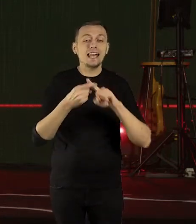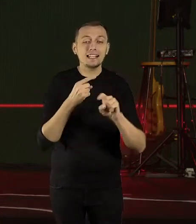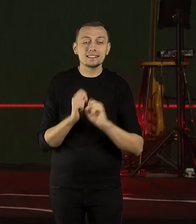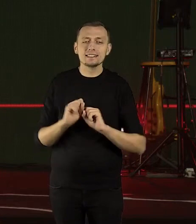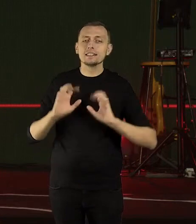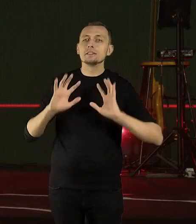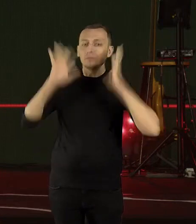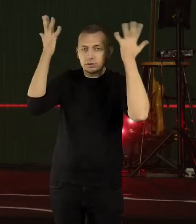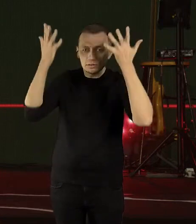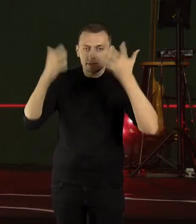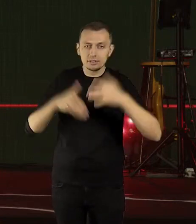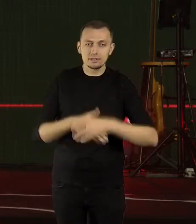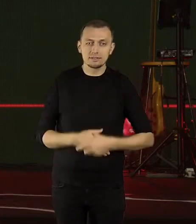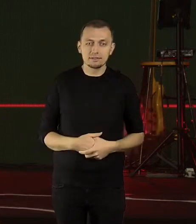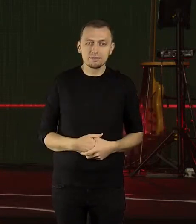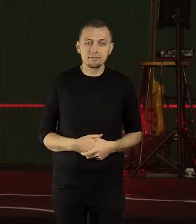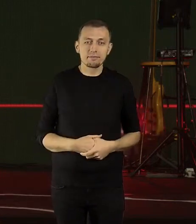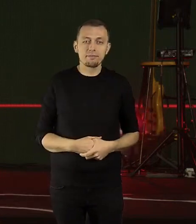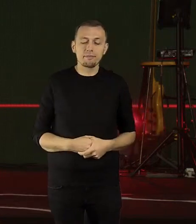posłuchajcie.